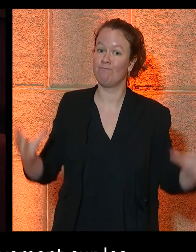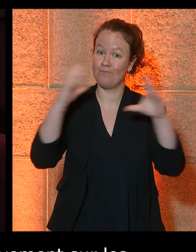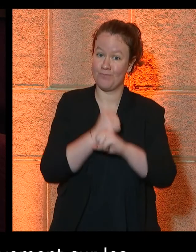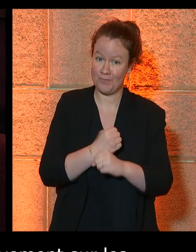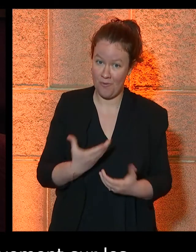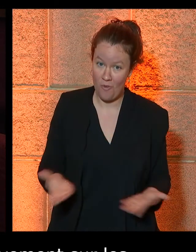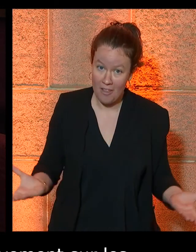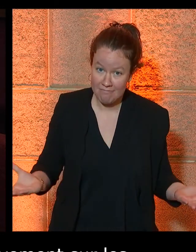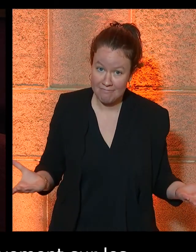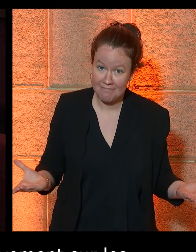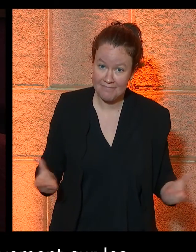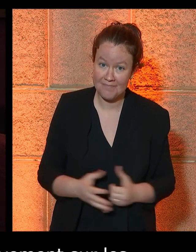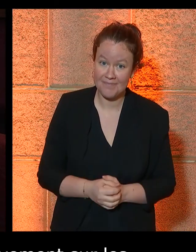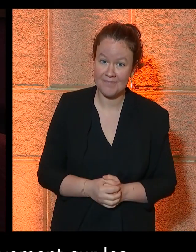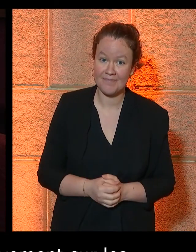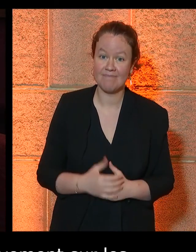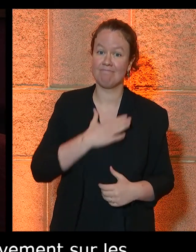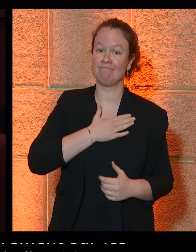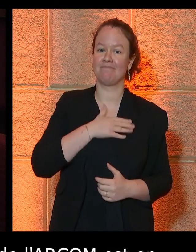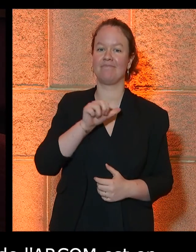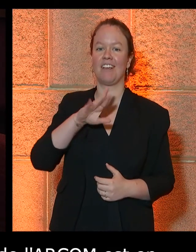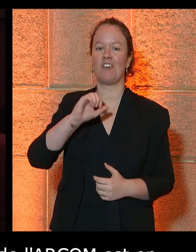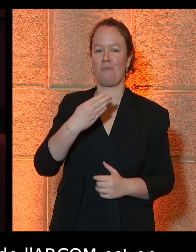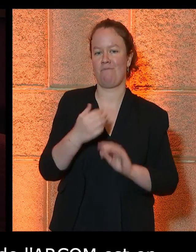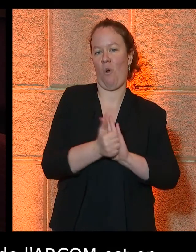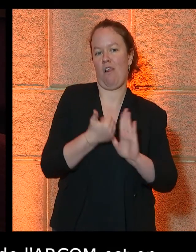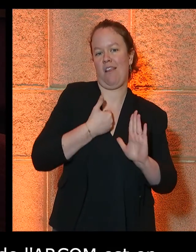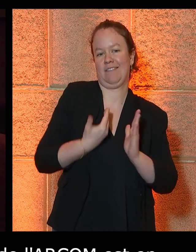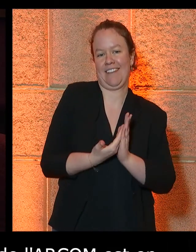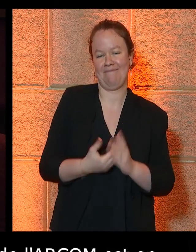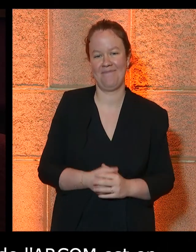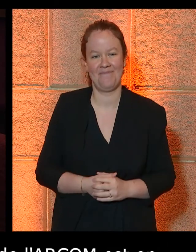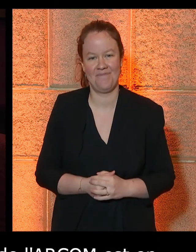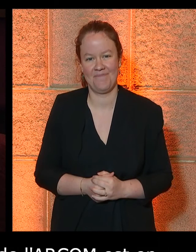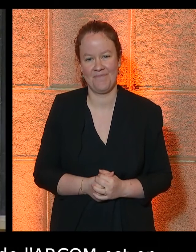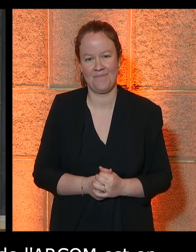dire sur le rôle de l'ARCOM pendant cette campagne électorale.